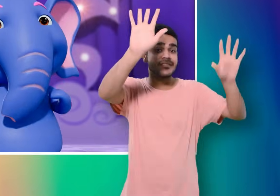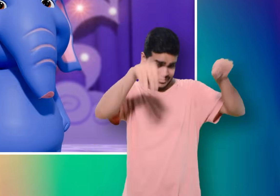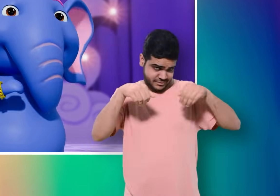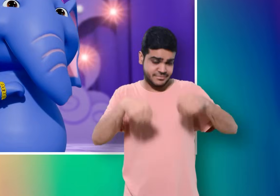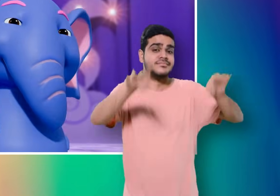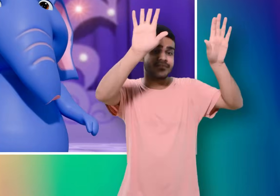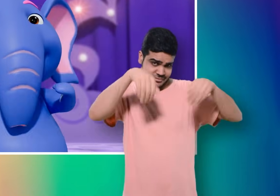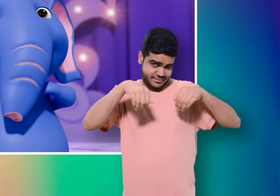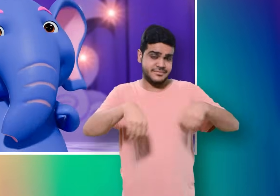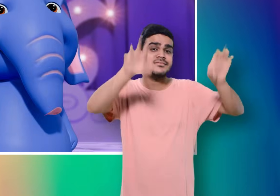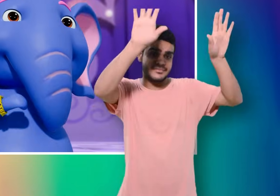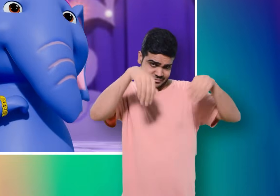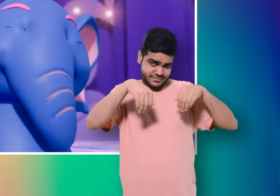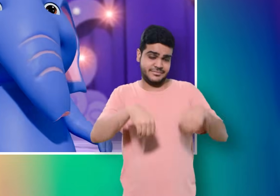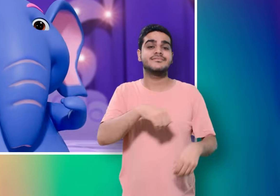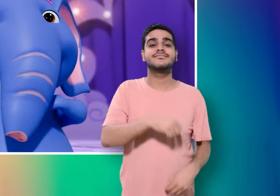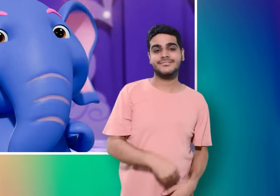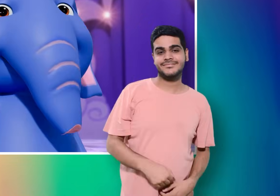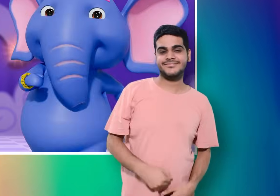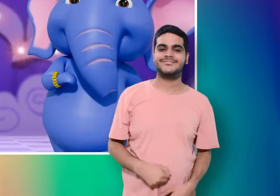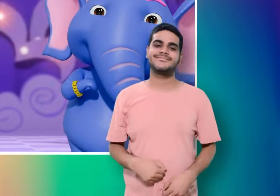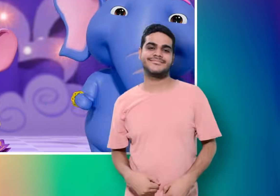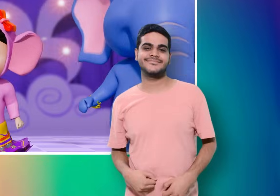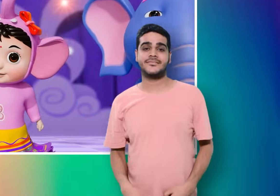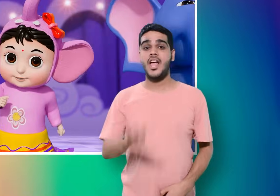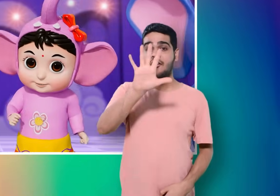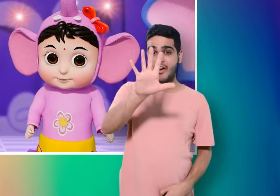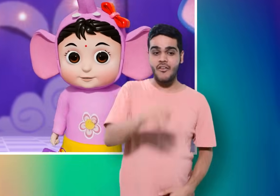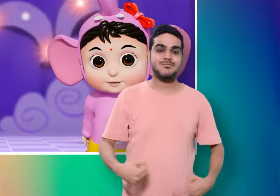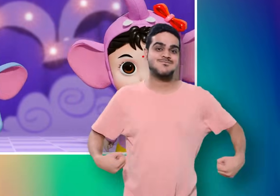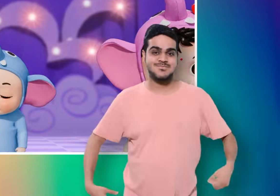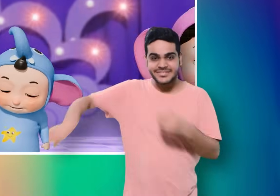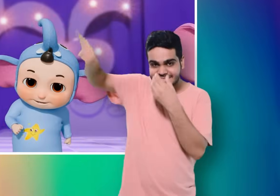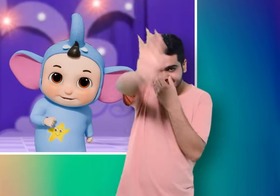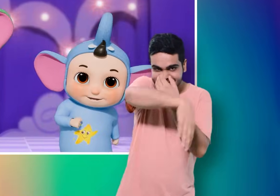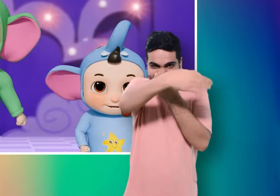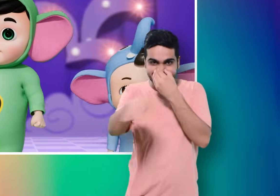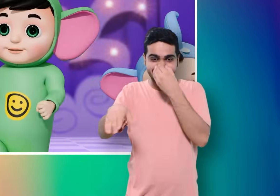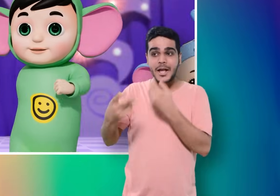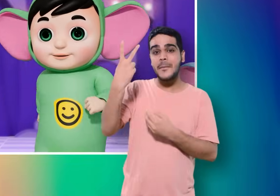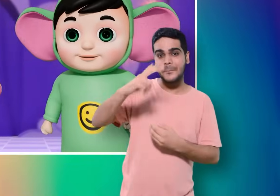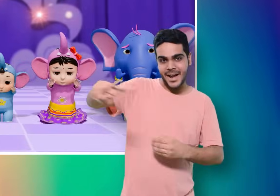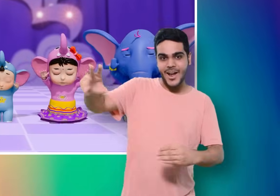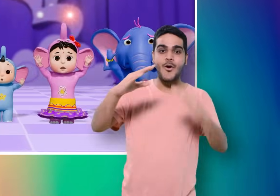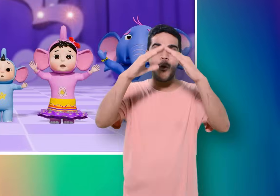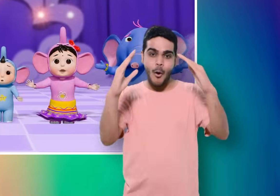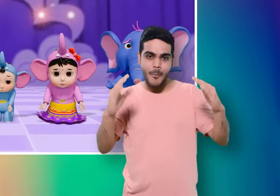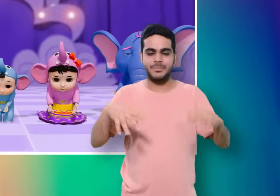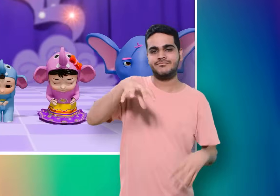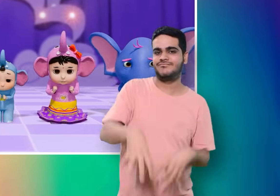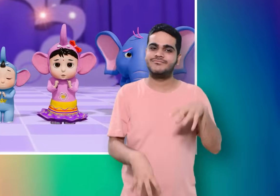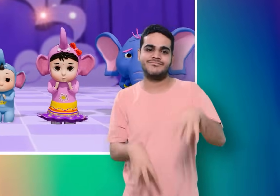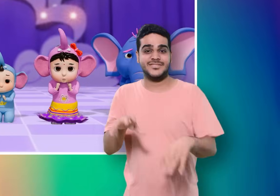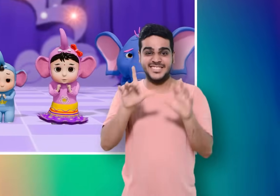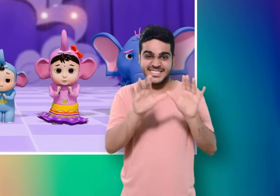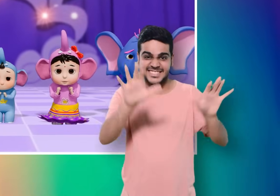आ, इधर आ, इधर आ। हाँ। पांच मोटे हाथी अपने घर चले, मकड़ी की